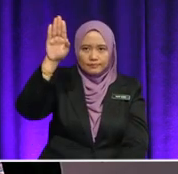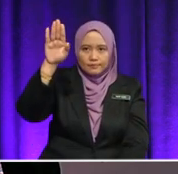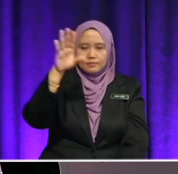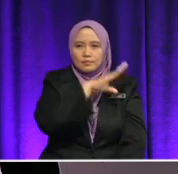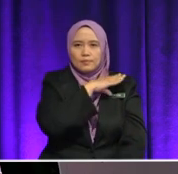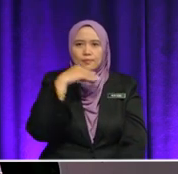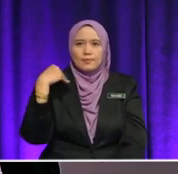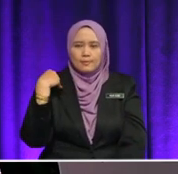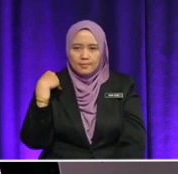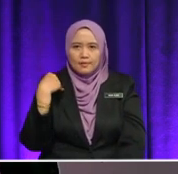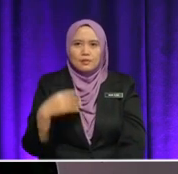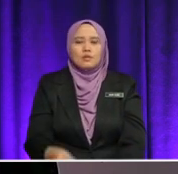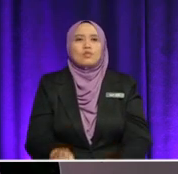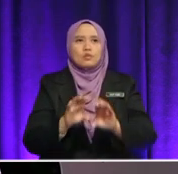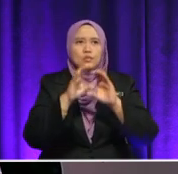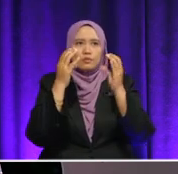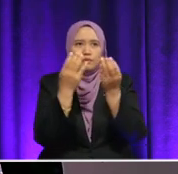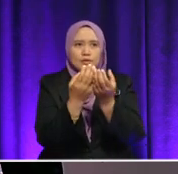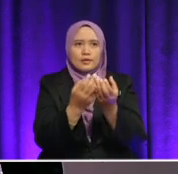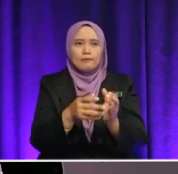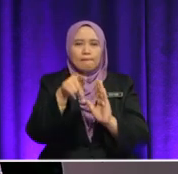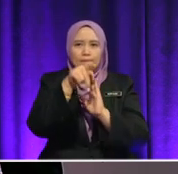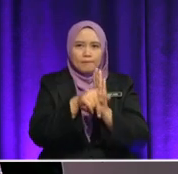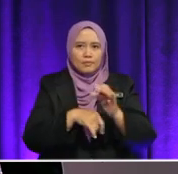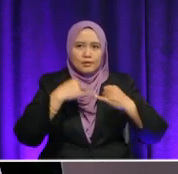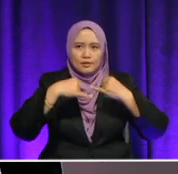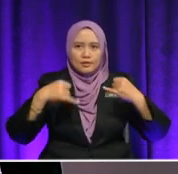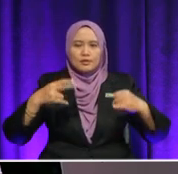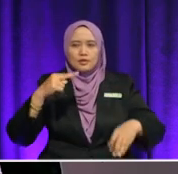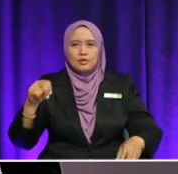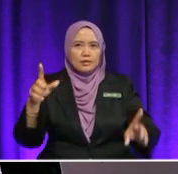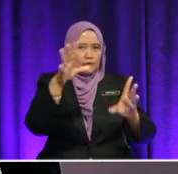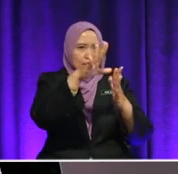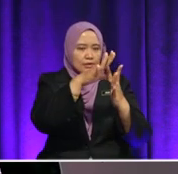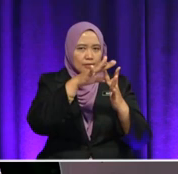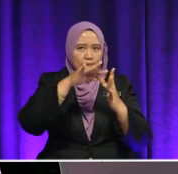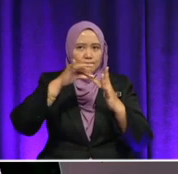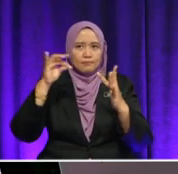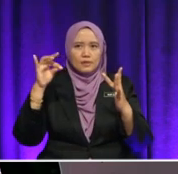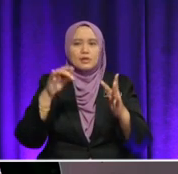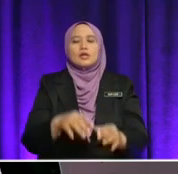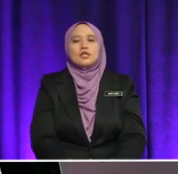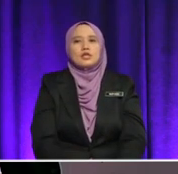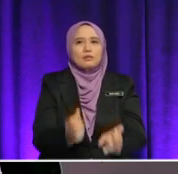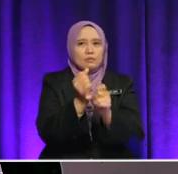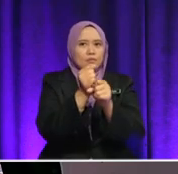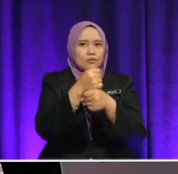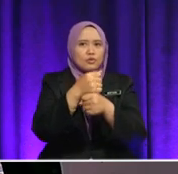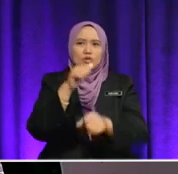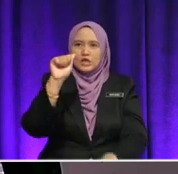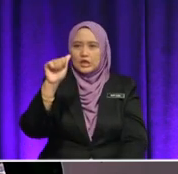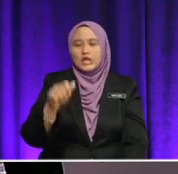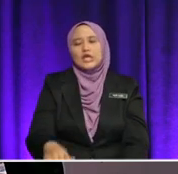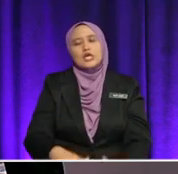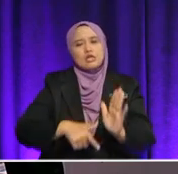Fatih masuknya tukak Abdurrahman dapati perikatan memilih bentuk yang lebih ramai